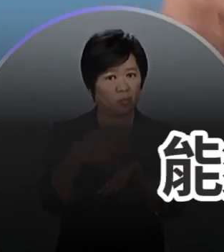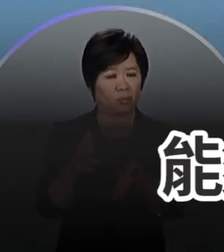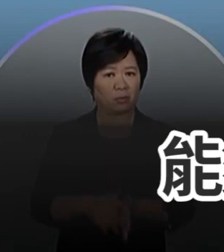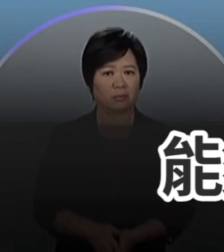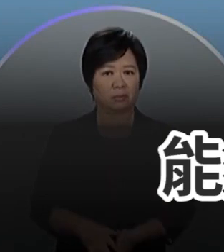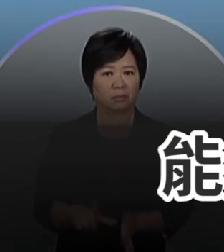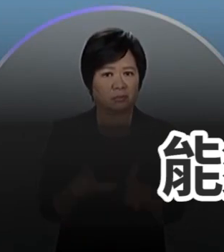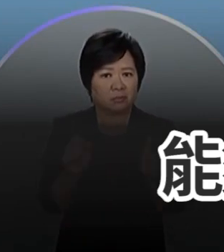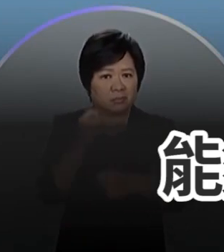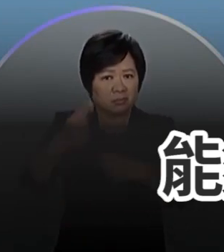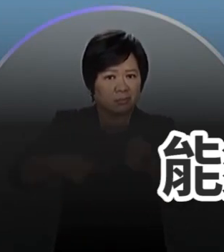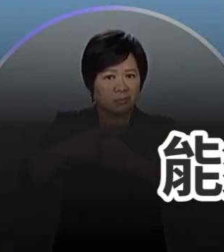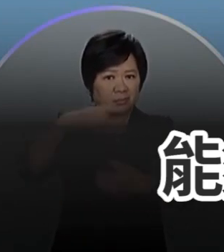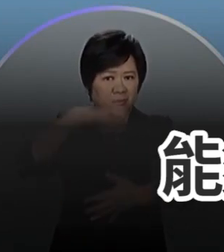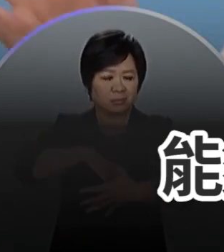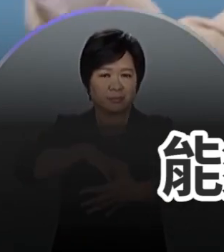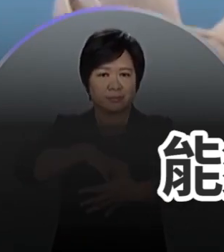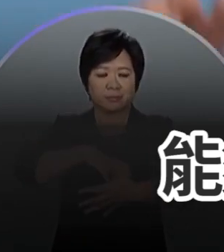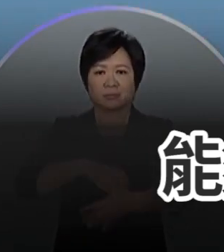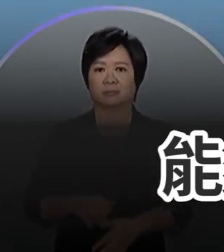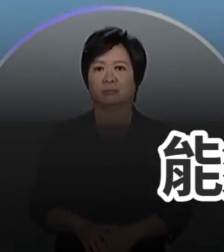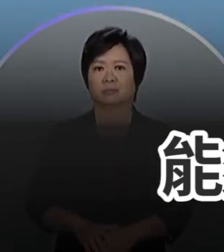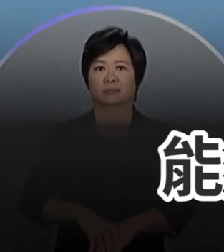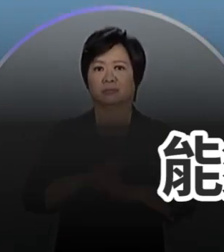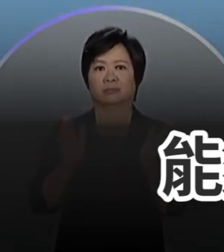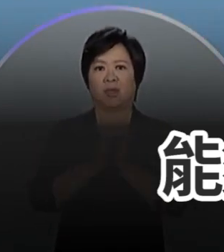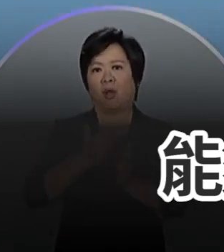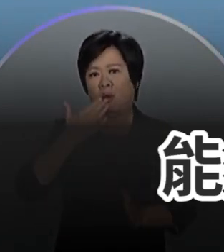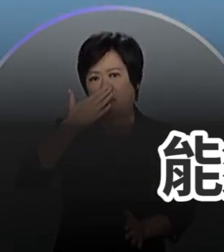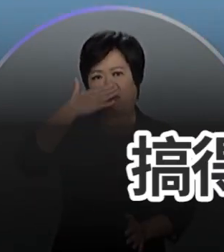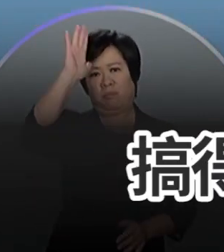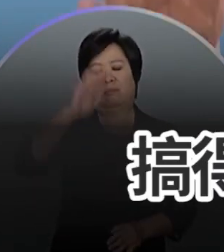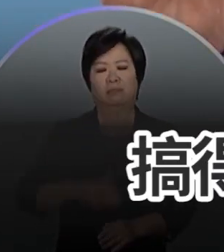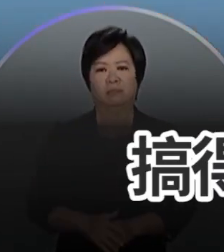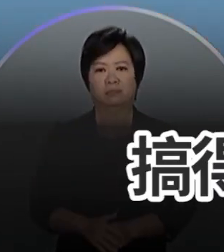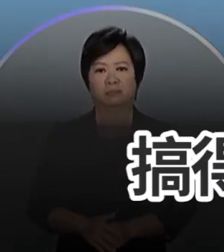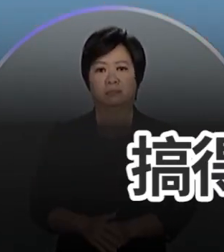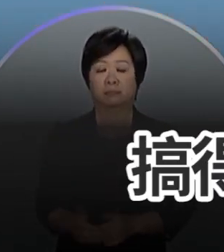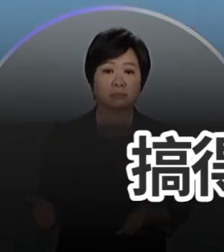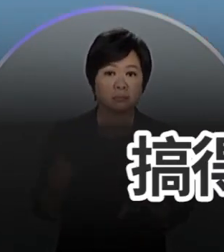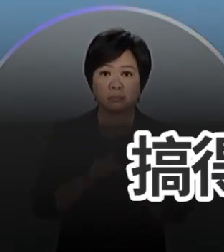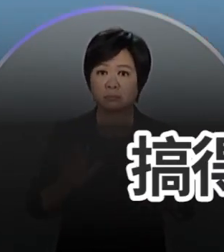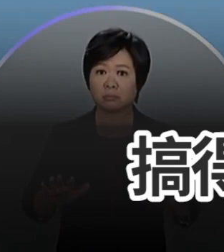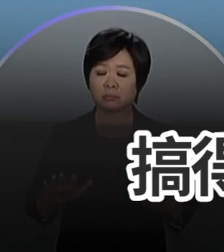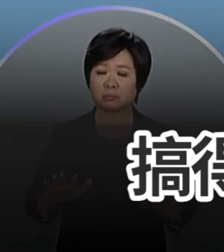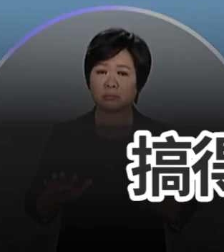短短一年当中全面的大胜，搞得现在